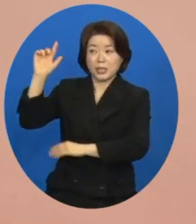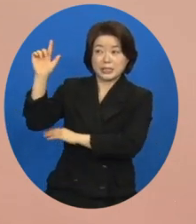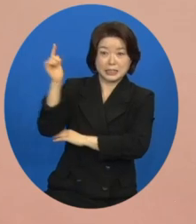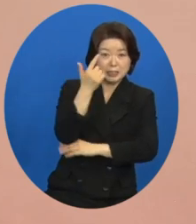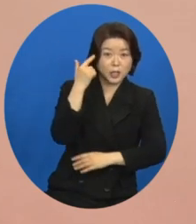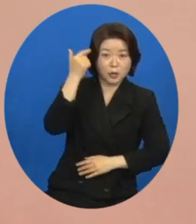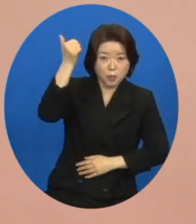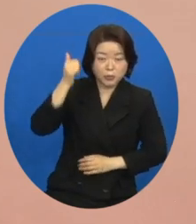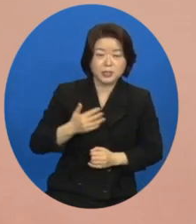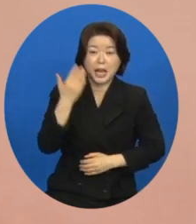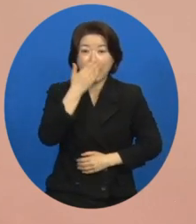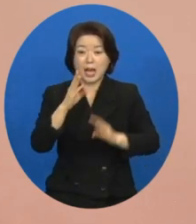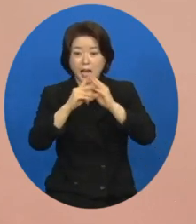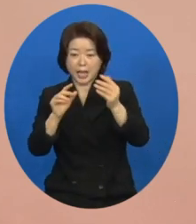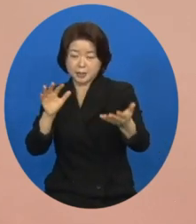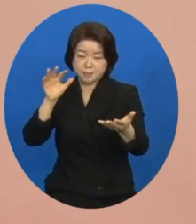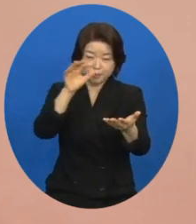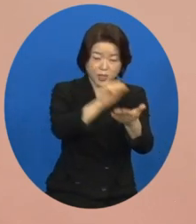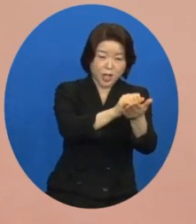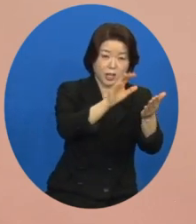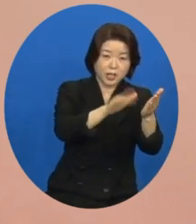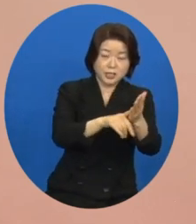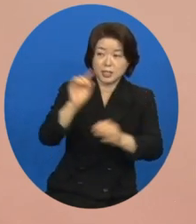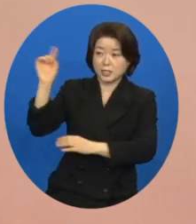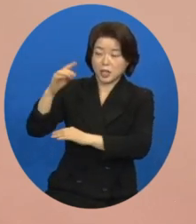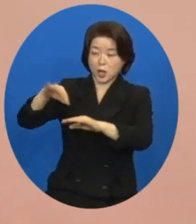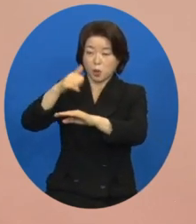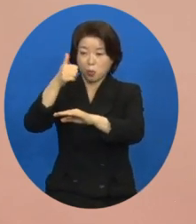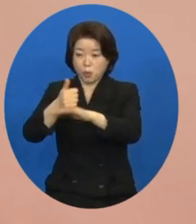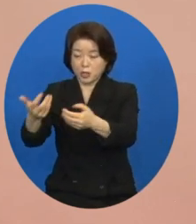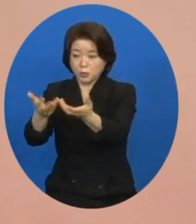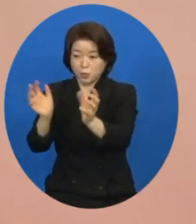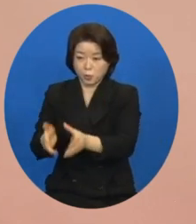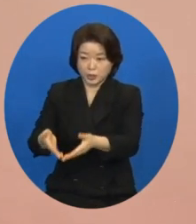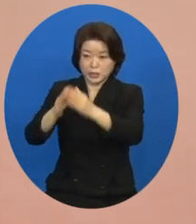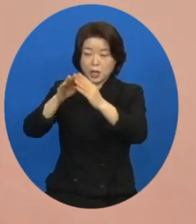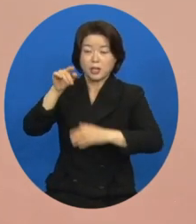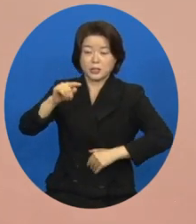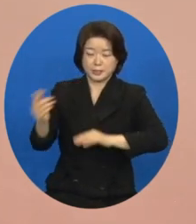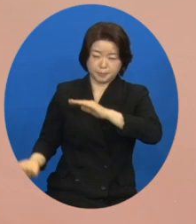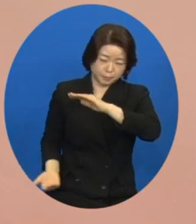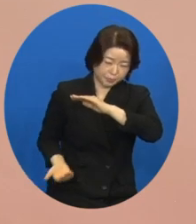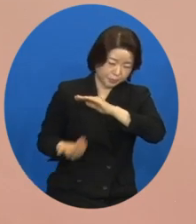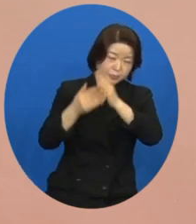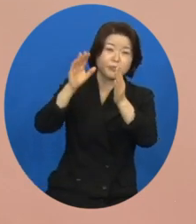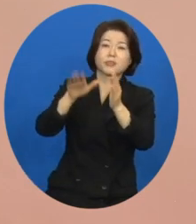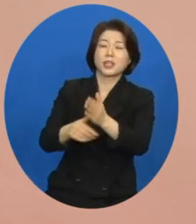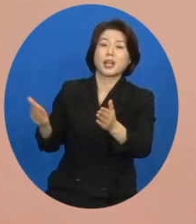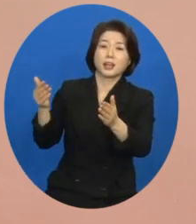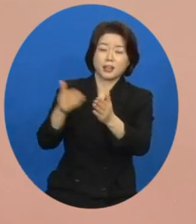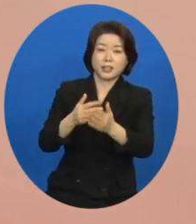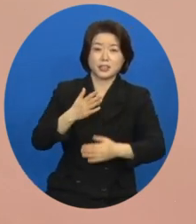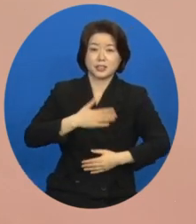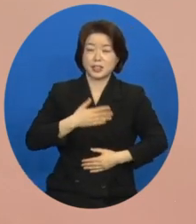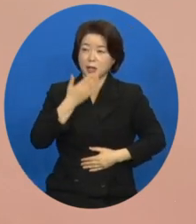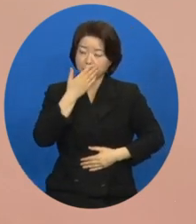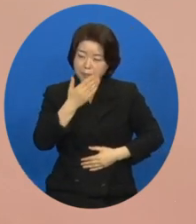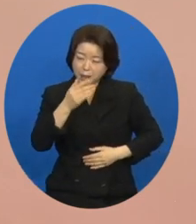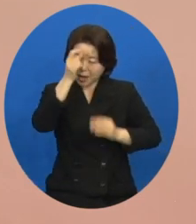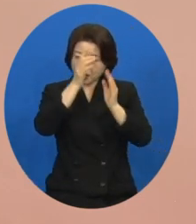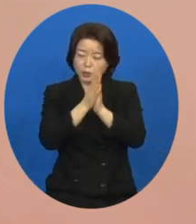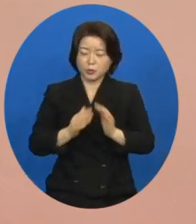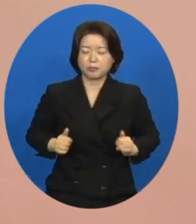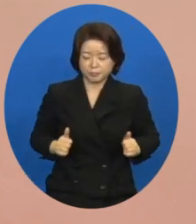목사님은 가나안 땅을 정복했을 때 다윗 왕조를 세웠던 그 일이 이루어질 때까지 제가 할 수 있는 기도